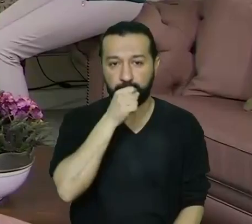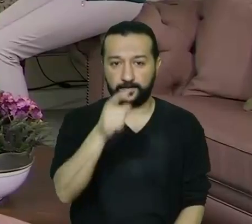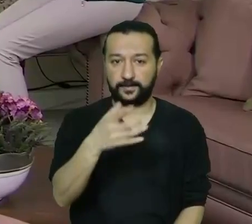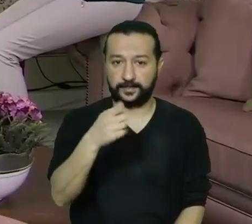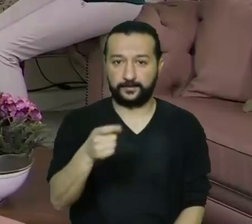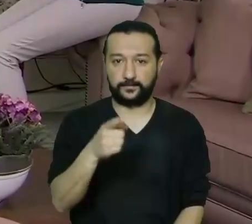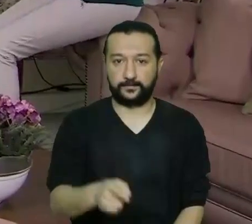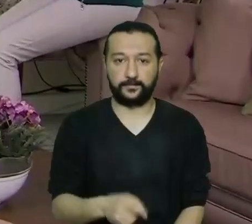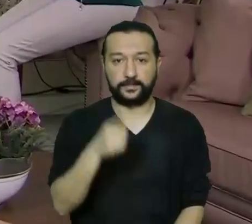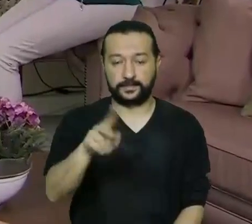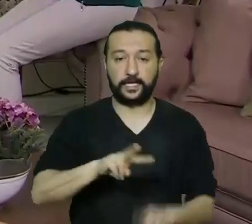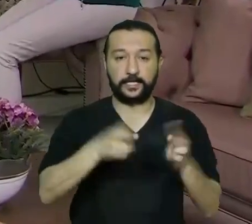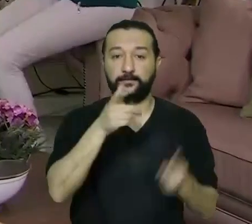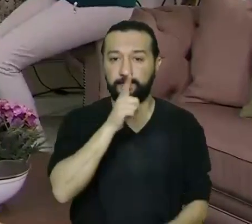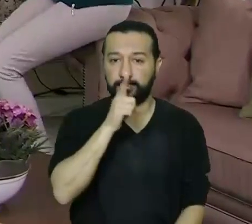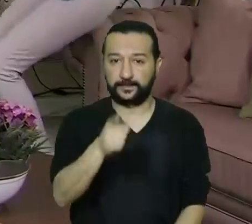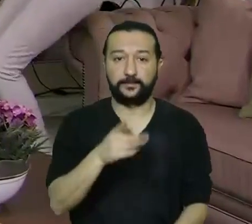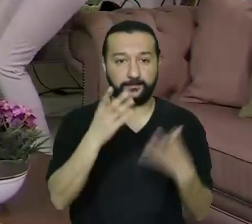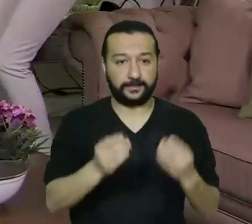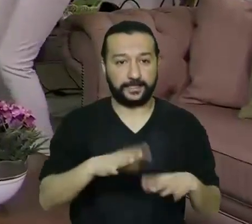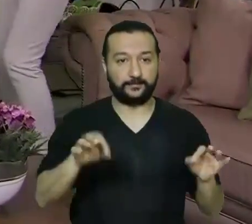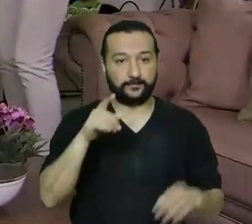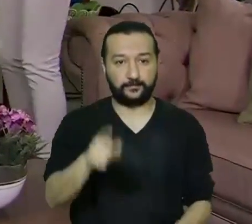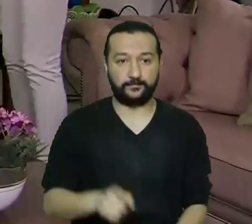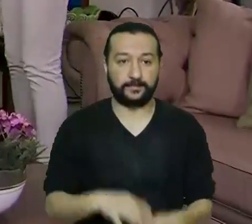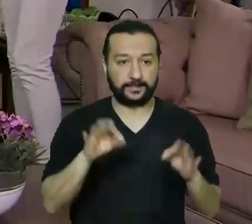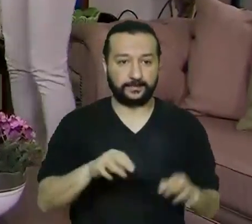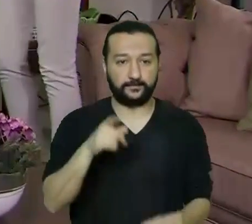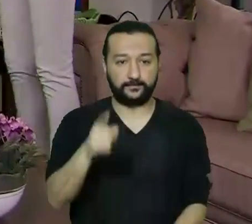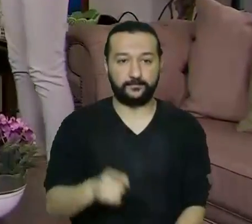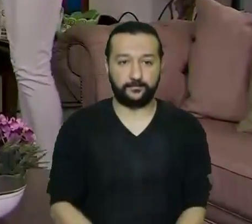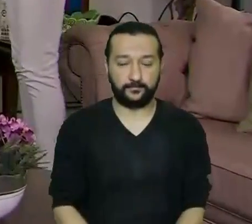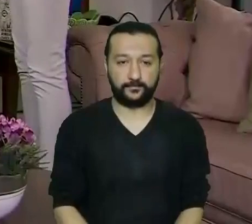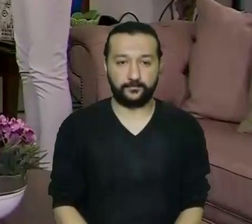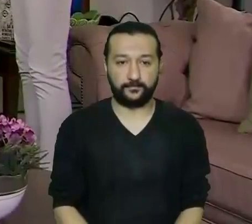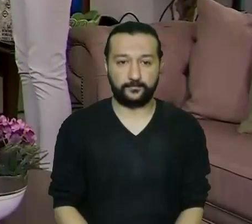Mikrofonunu al. Açtım sesini. Gerçekten. Hazır ol. Şimdi. Ay.